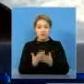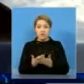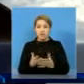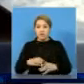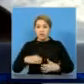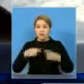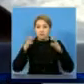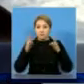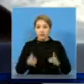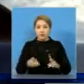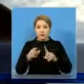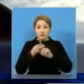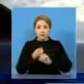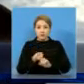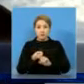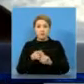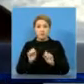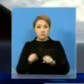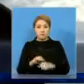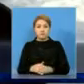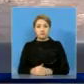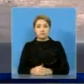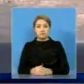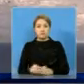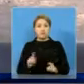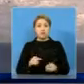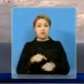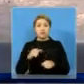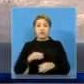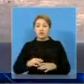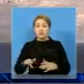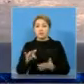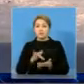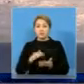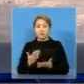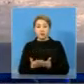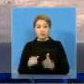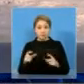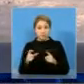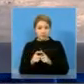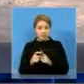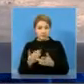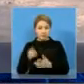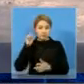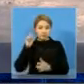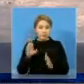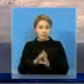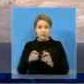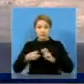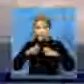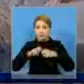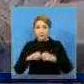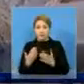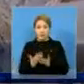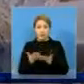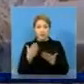же опасно, инфекцию можно подхватить. Что касается городских коммунальщиков, то, по их словам, они наслышаны о мусорной проблеме. Но